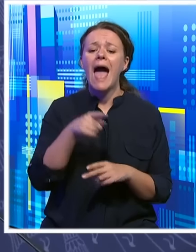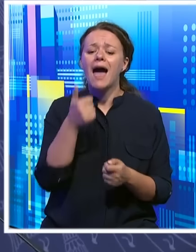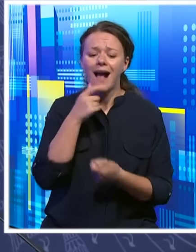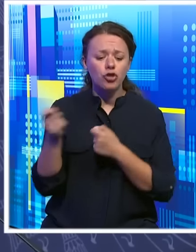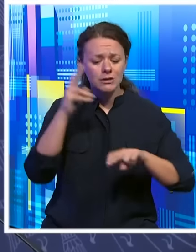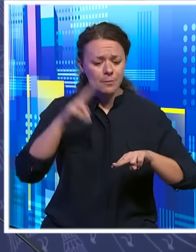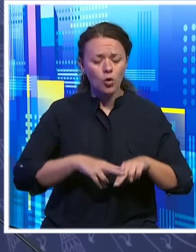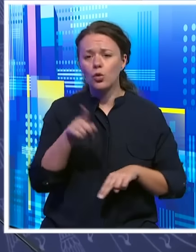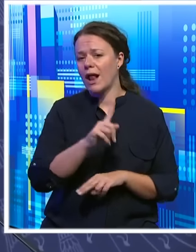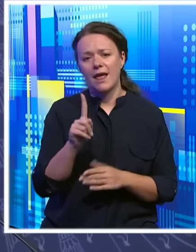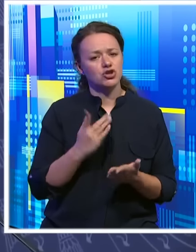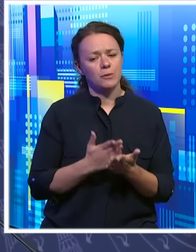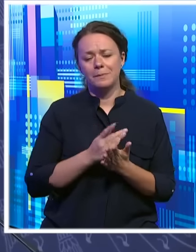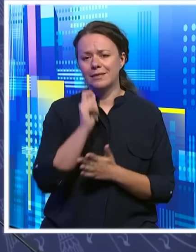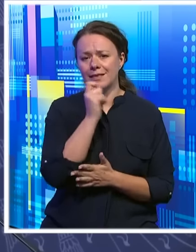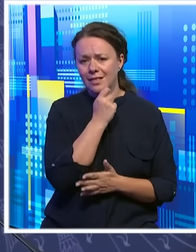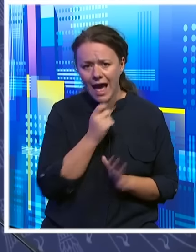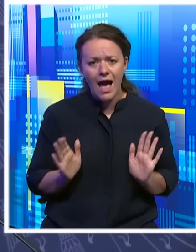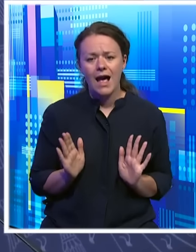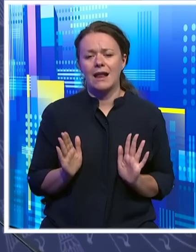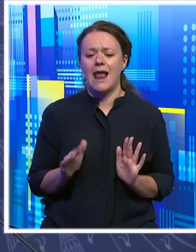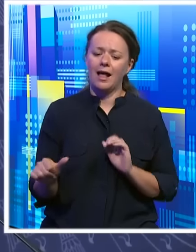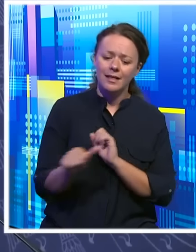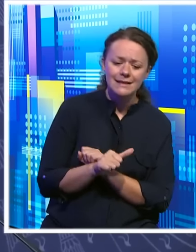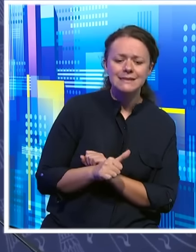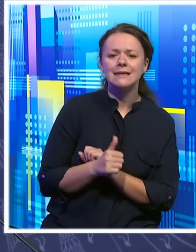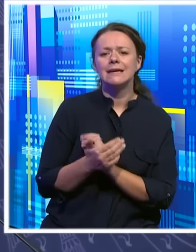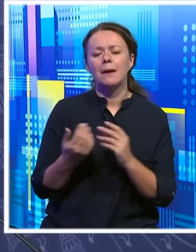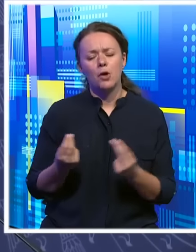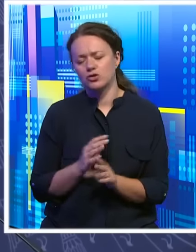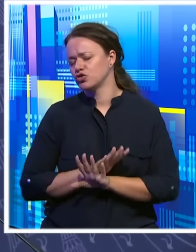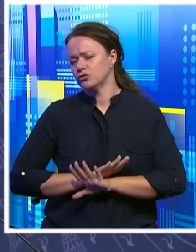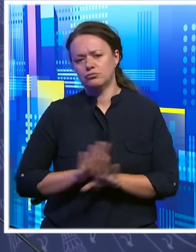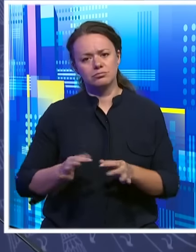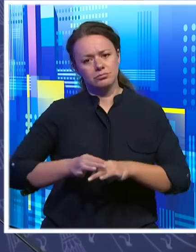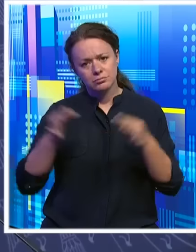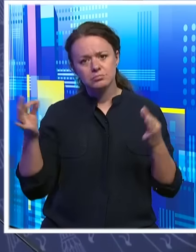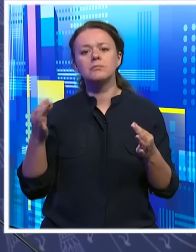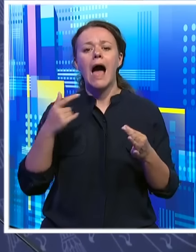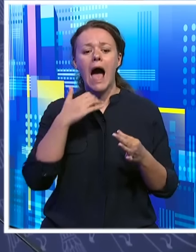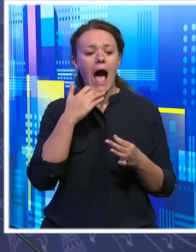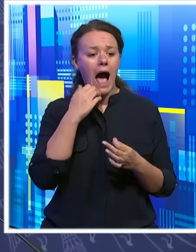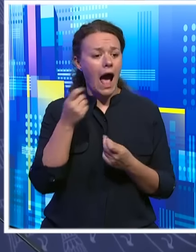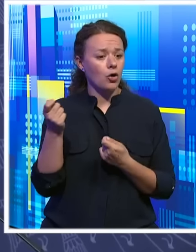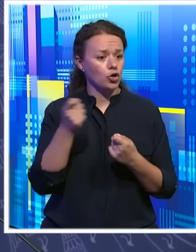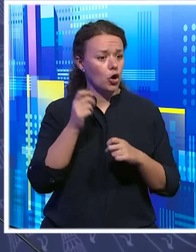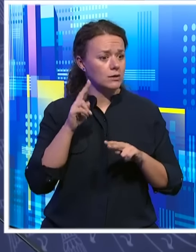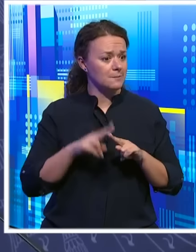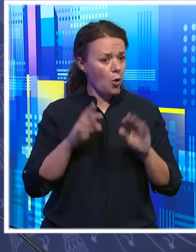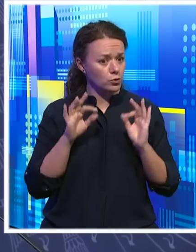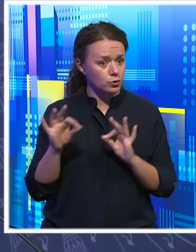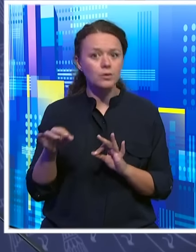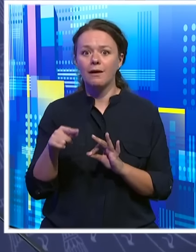ni jedna neće biti skrivanje od javnosti bilo čega. Naprotiv, ja bih se time ponosio ukoliko do toga